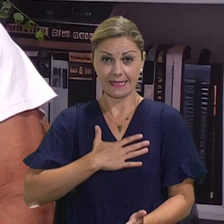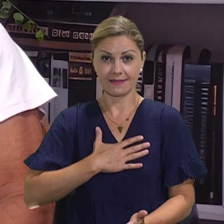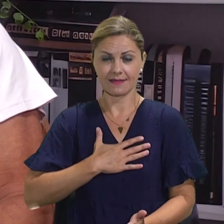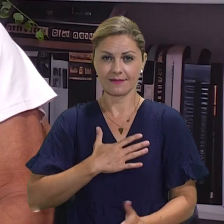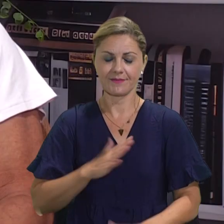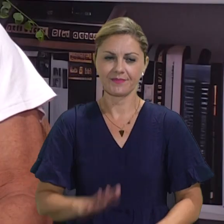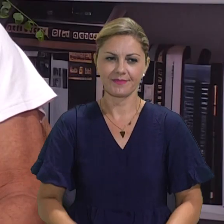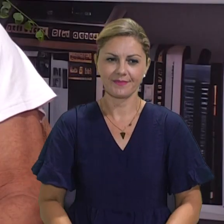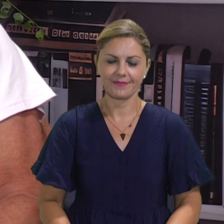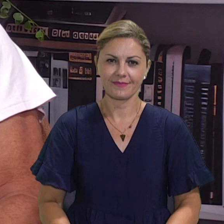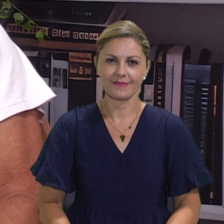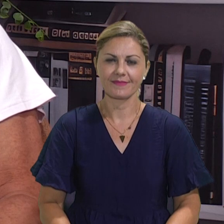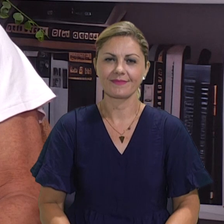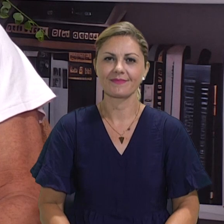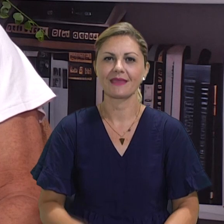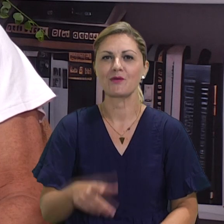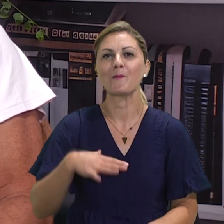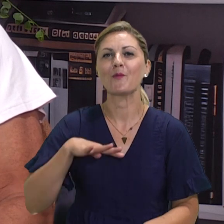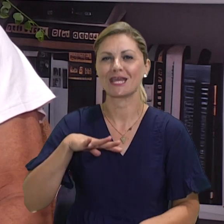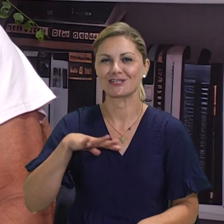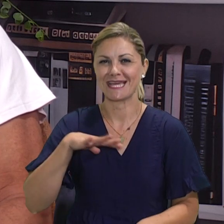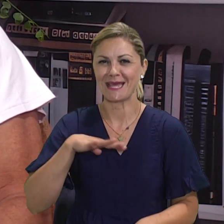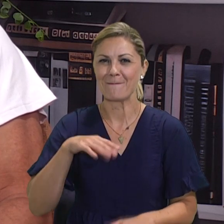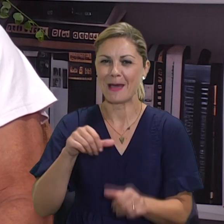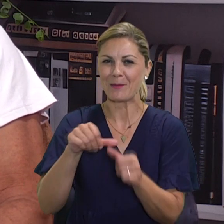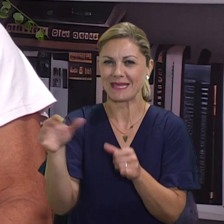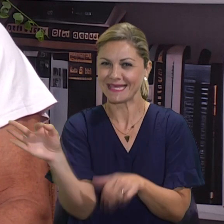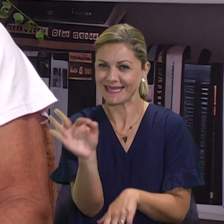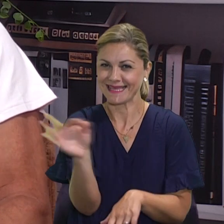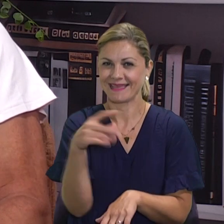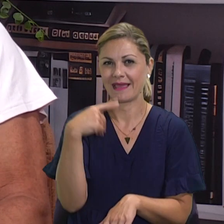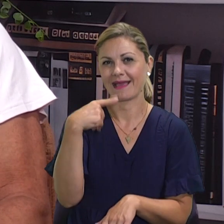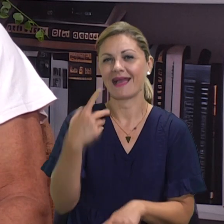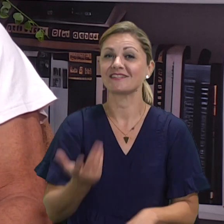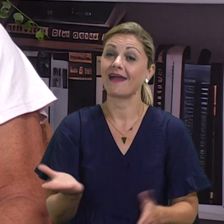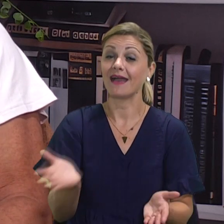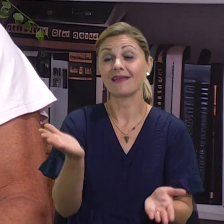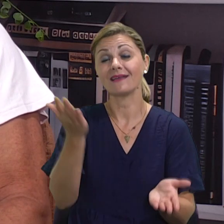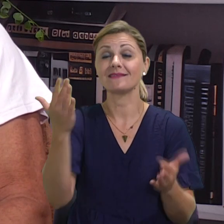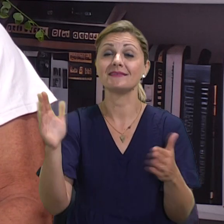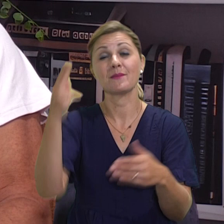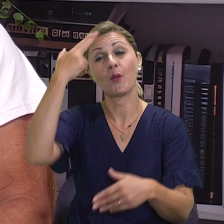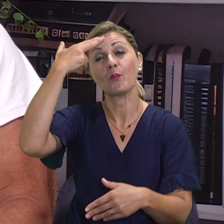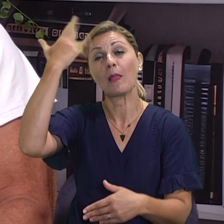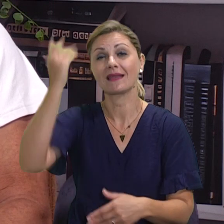Slušajte, meni Vati Smi, meni žena govori, eto sad bilda šego. Slušajte,